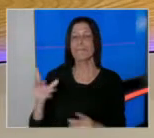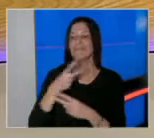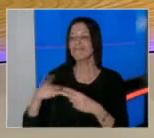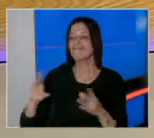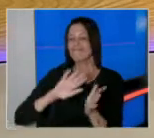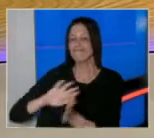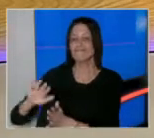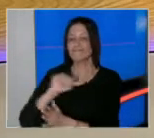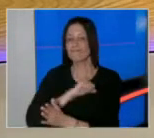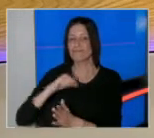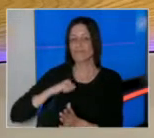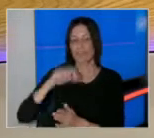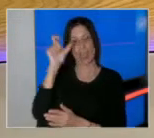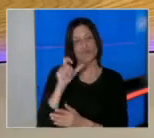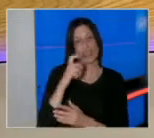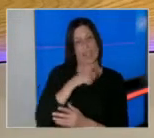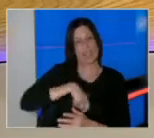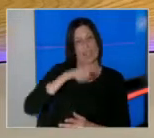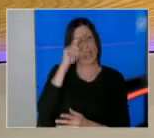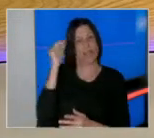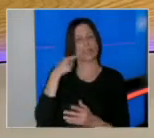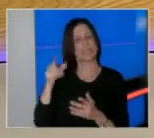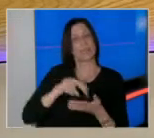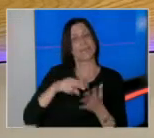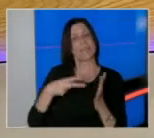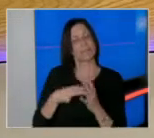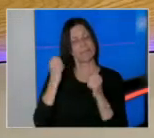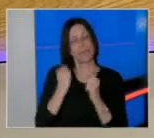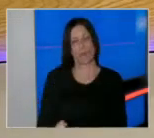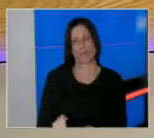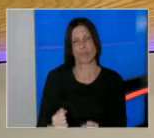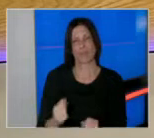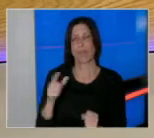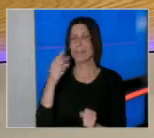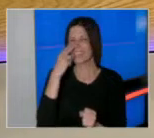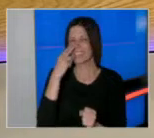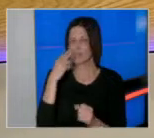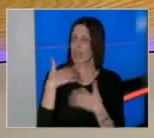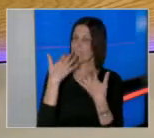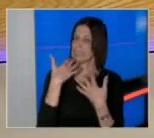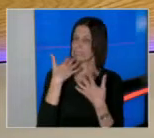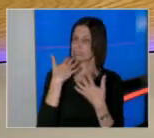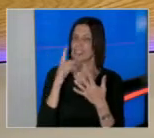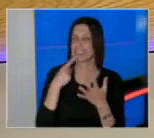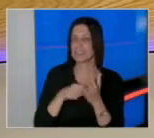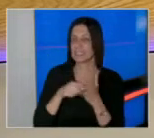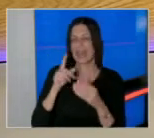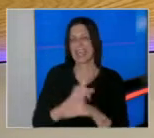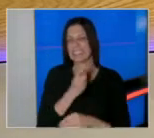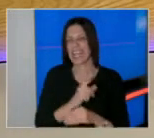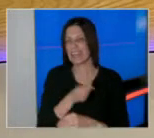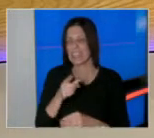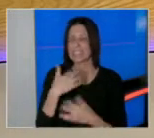בלבד. אנשי עיריית תל אביב טוענים כי זוהי מדיניות מכוונת. הם מנסים להסביר את הפורמט הגזעני